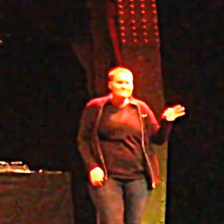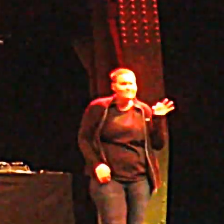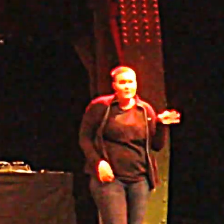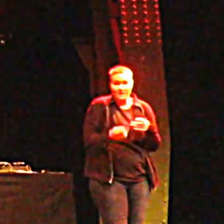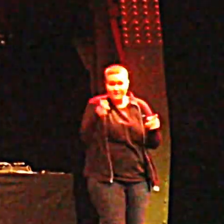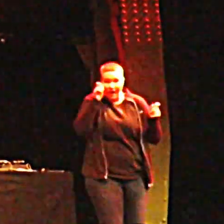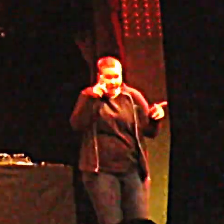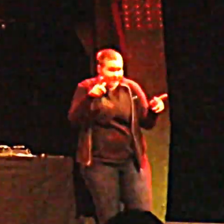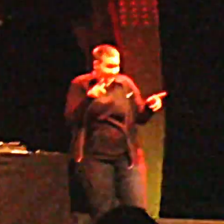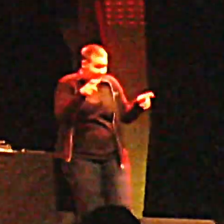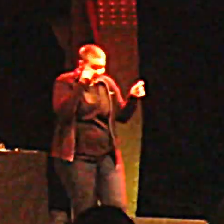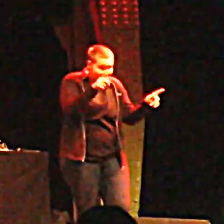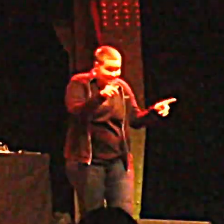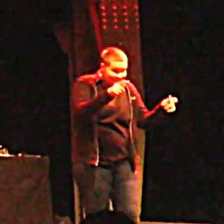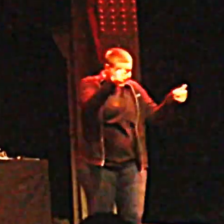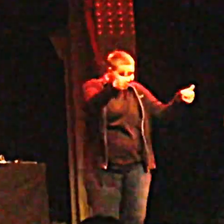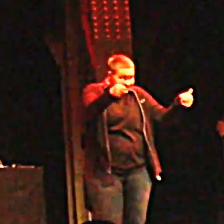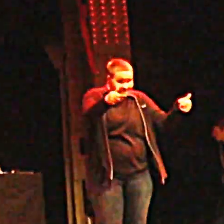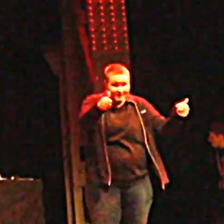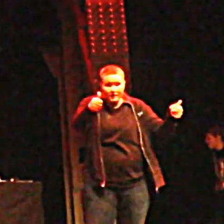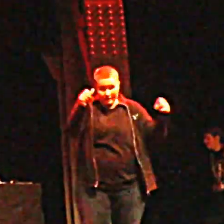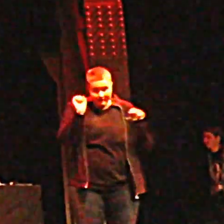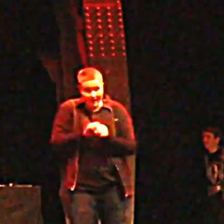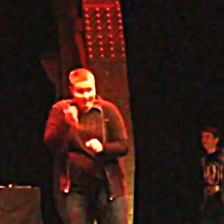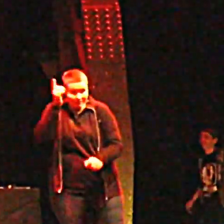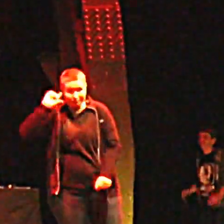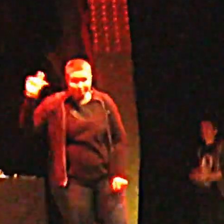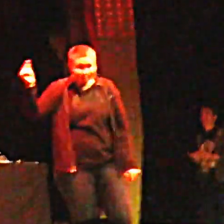seid ihr wach? Kann ich jetzt gehen?